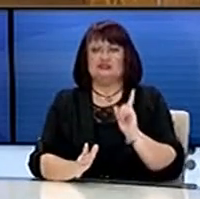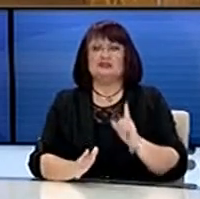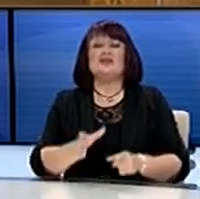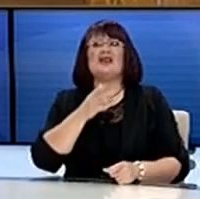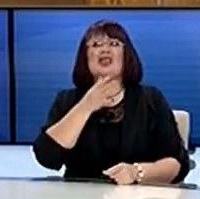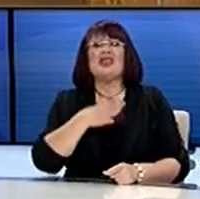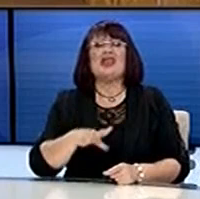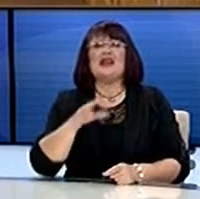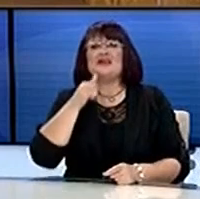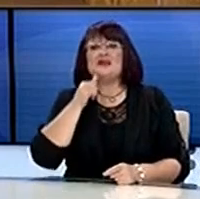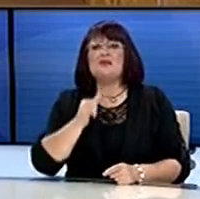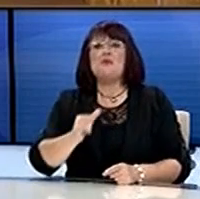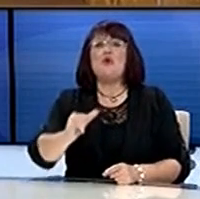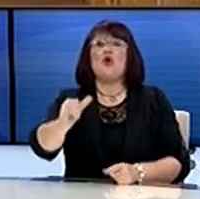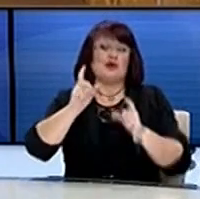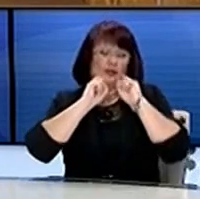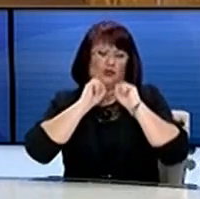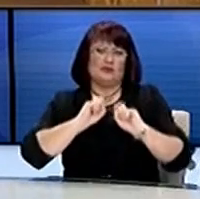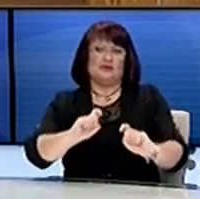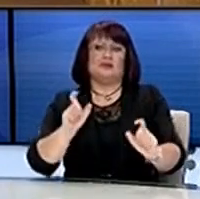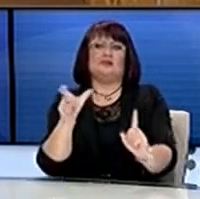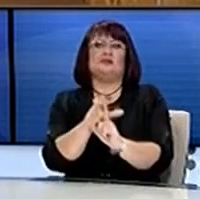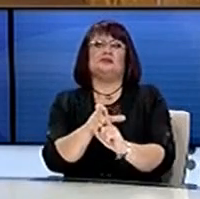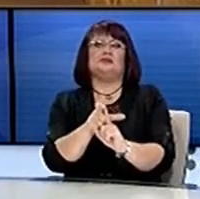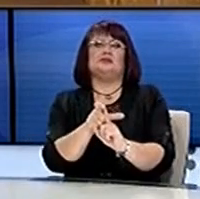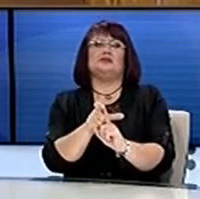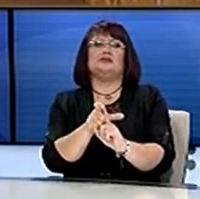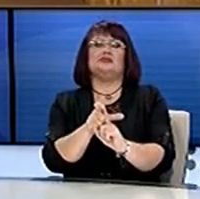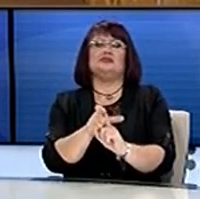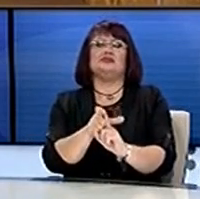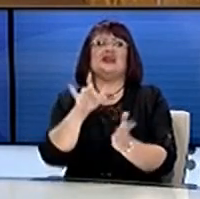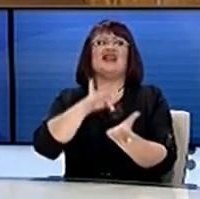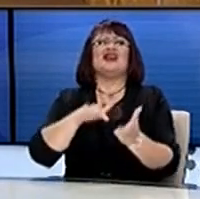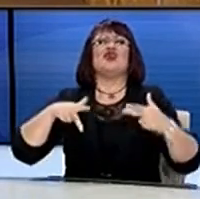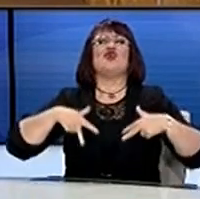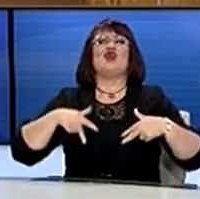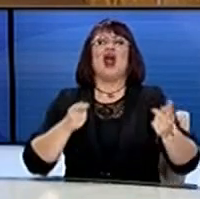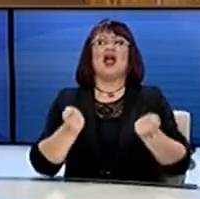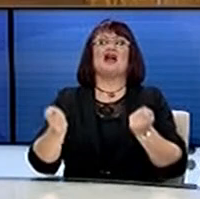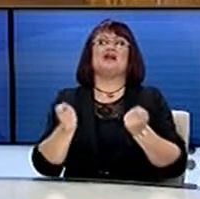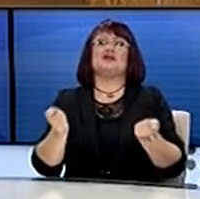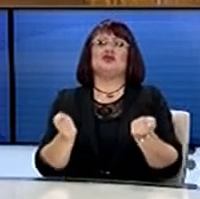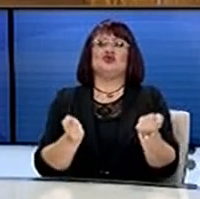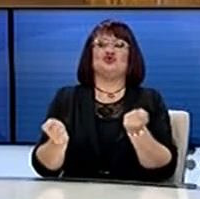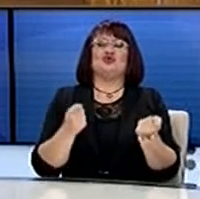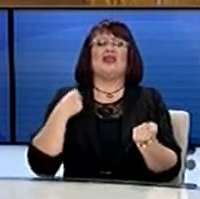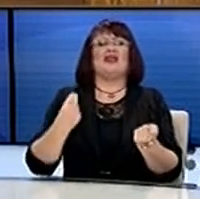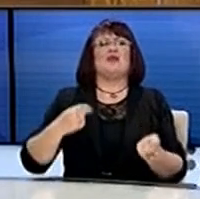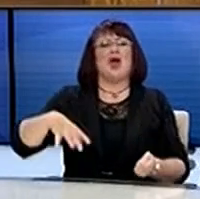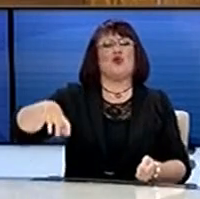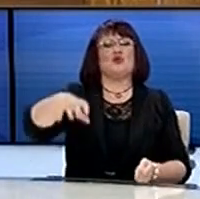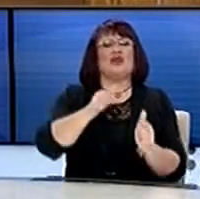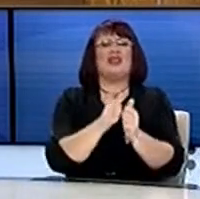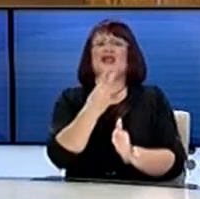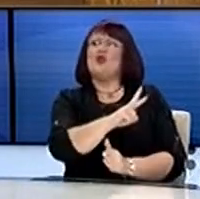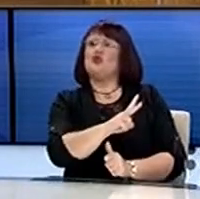μόνιμο καθεστώς εξάρτησης και ομοιρίας των πολιτών από την κεντρική διοίκηση και τα γαλάζια παιδιά της αυτοδιοίκησης,